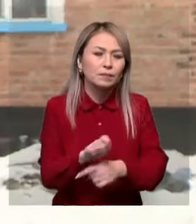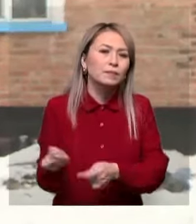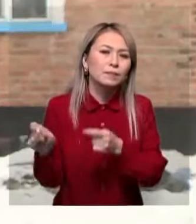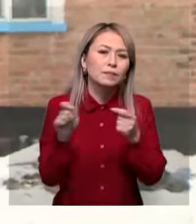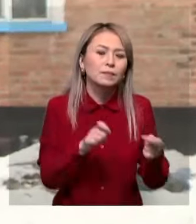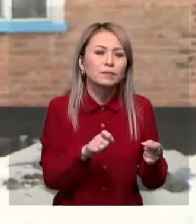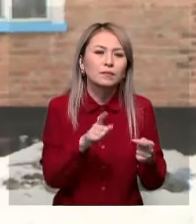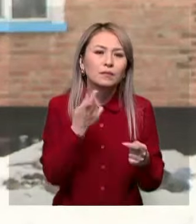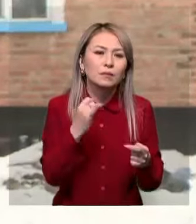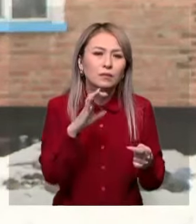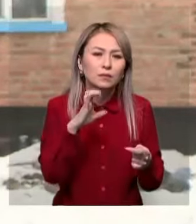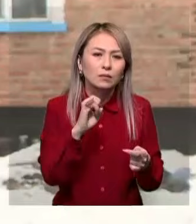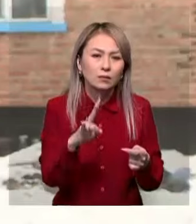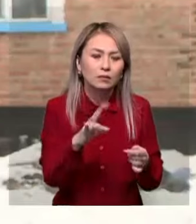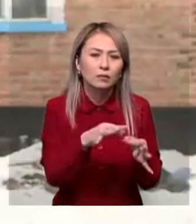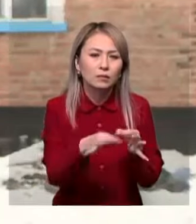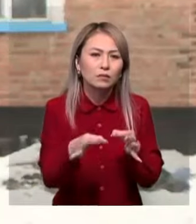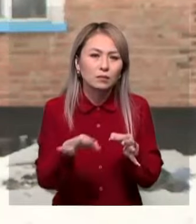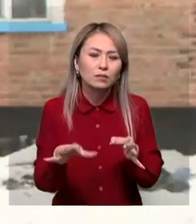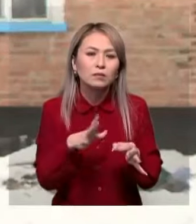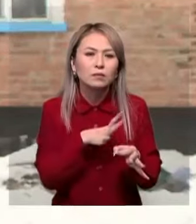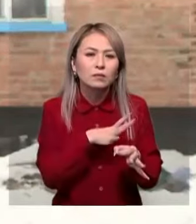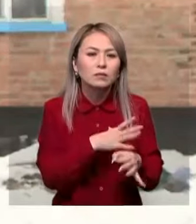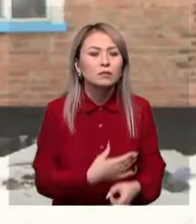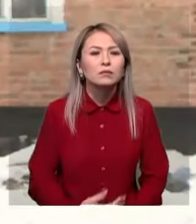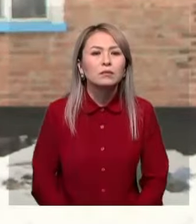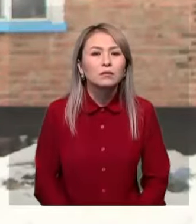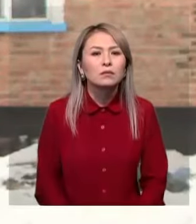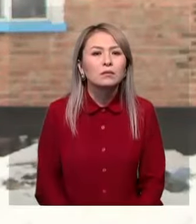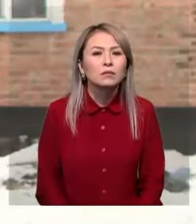Тайсан ауданынан сонымен аман есен алып қалдық ауылды.